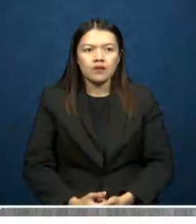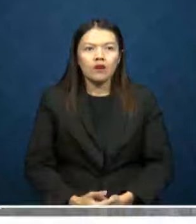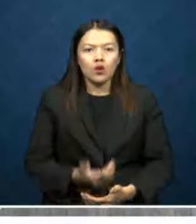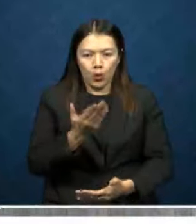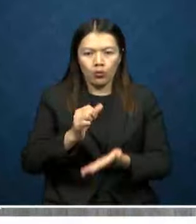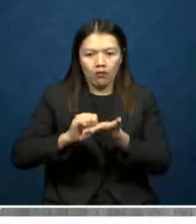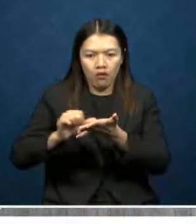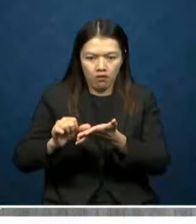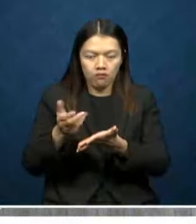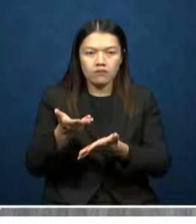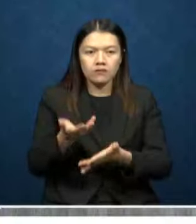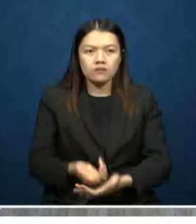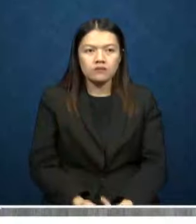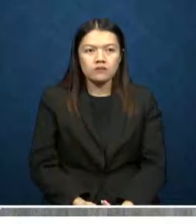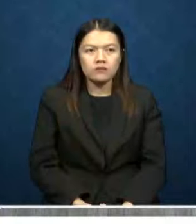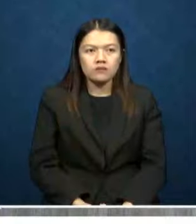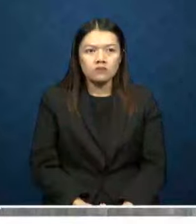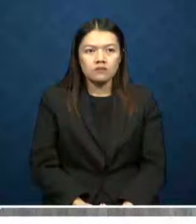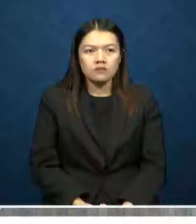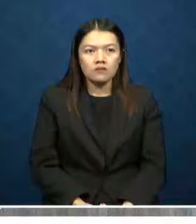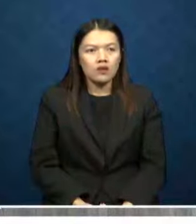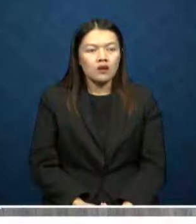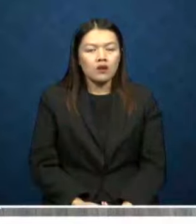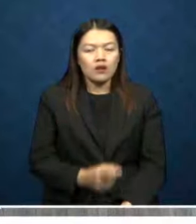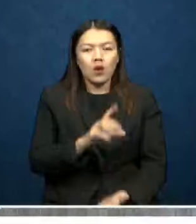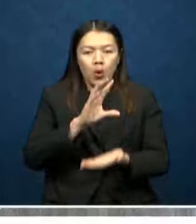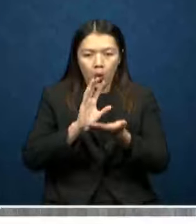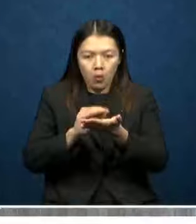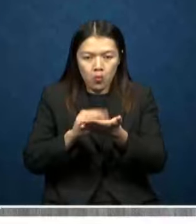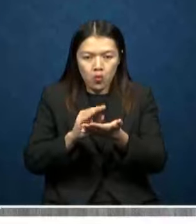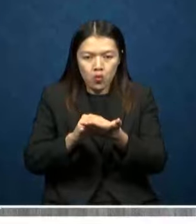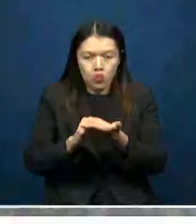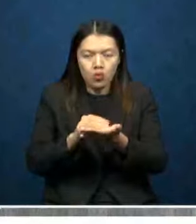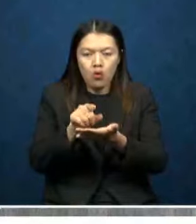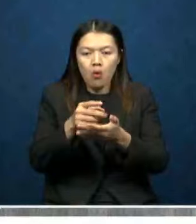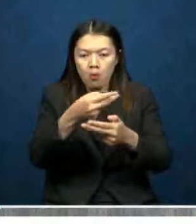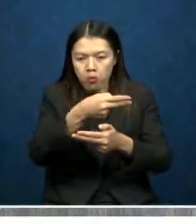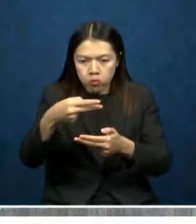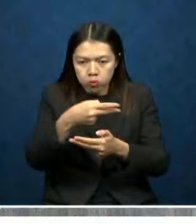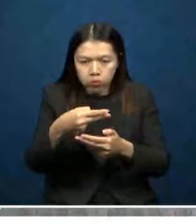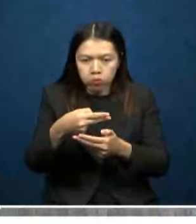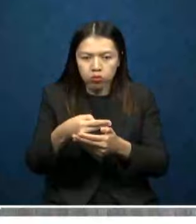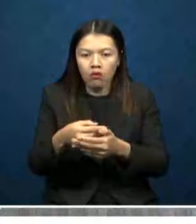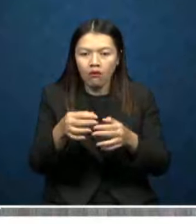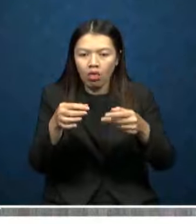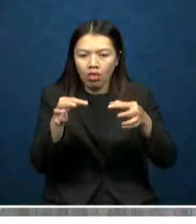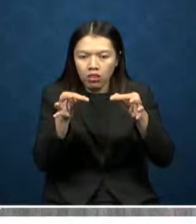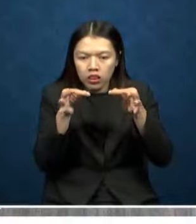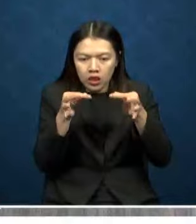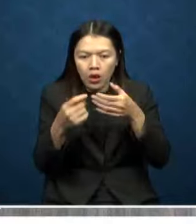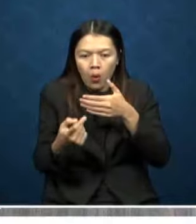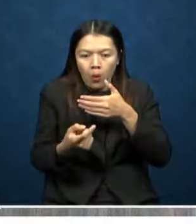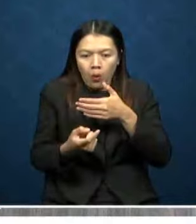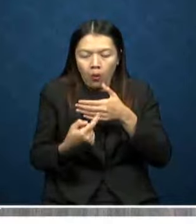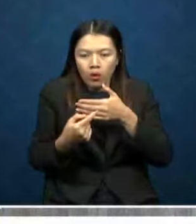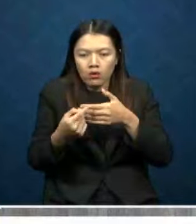นะฮะวันนึงเนี่ยเราก็ได้รับข้อมูลเป็นข้อความมาให้กดลิงก์นั้นกดลิงก์นี้